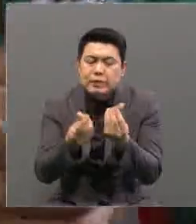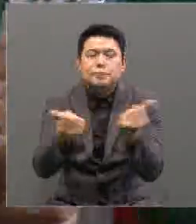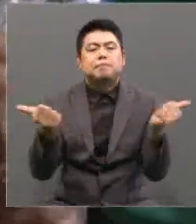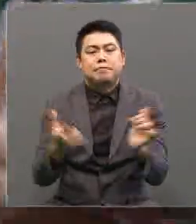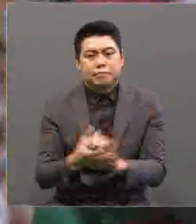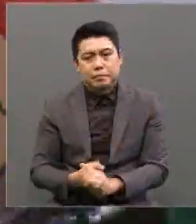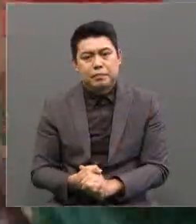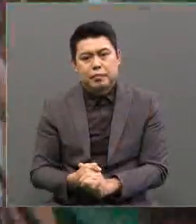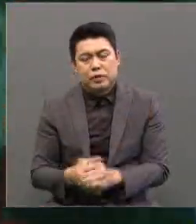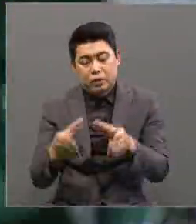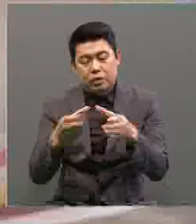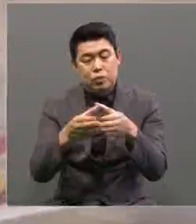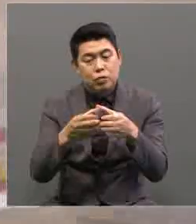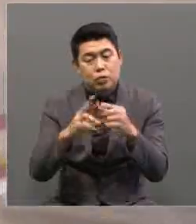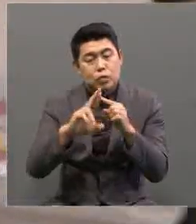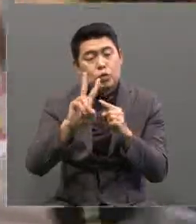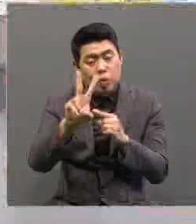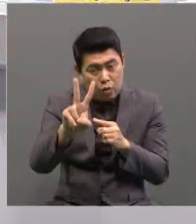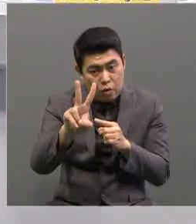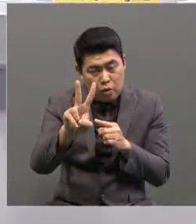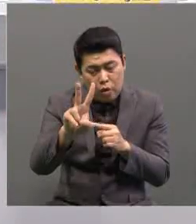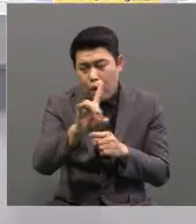อันนี้ชุดที่2การตรวจสุขภาพชุดที่